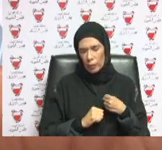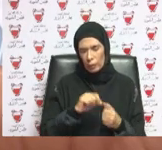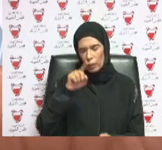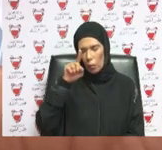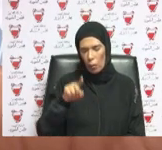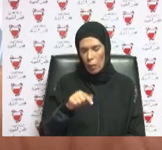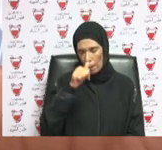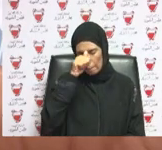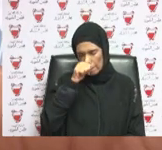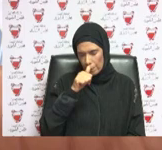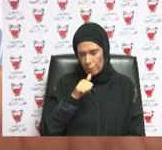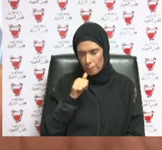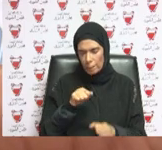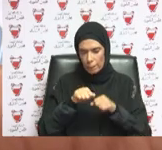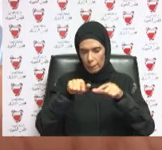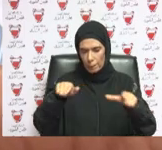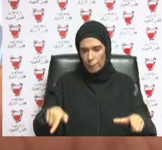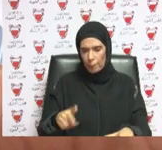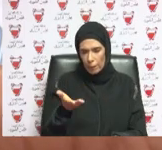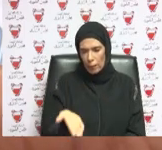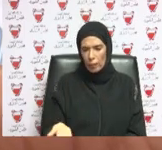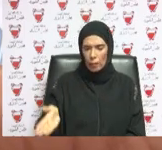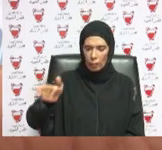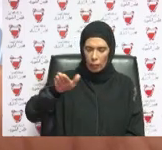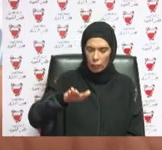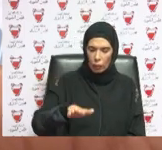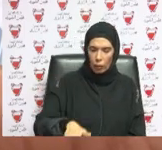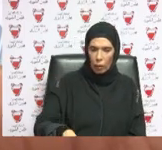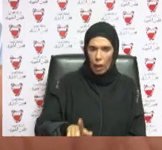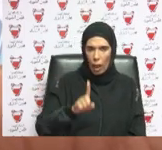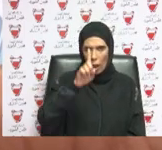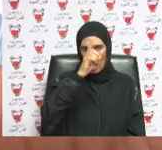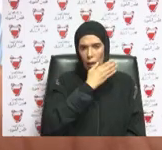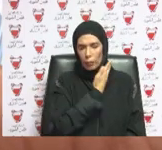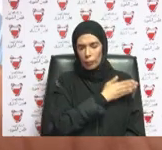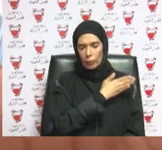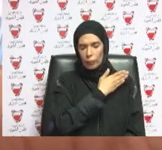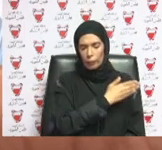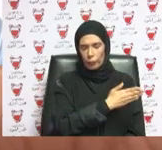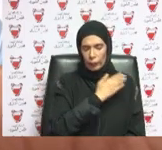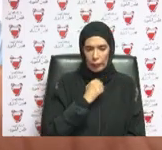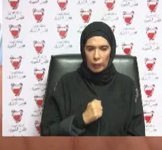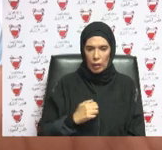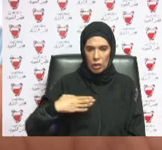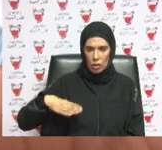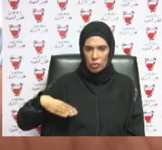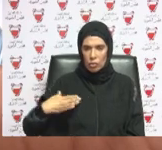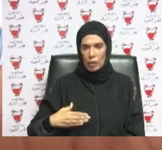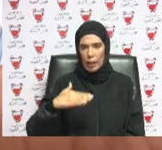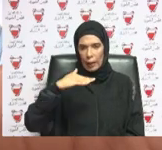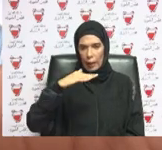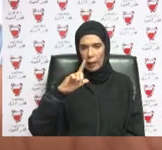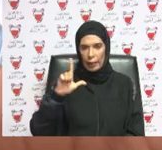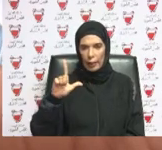حزين نبأ وفاة المغفور له بإذن الله تعالى صاحب السمو الملكي الأمير خليفة بن